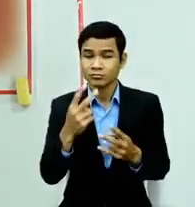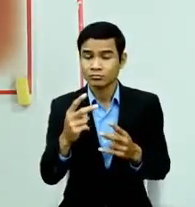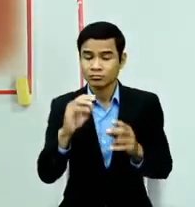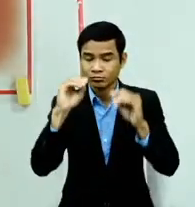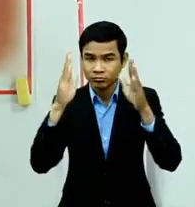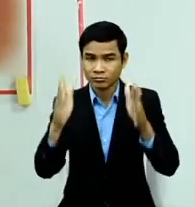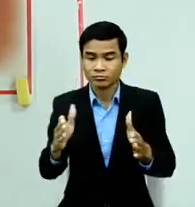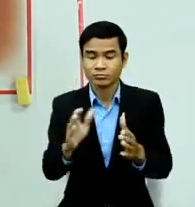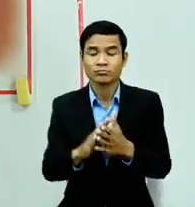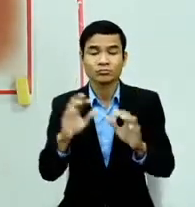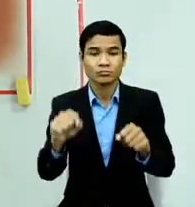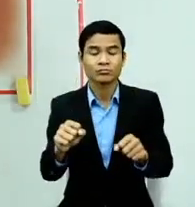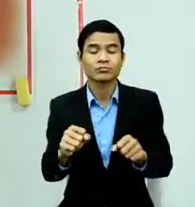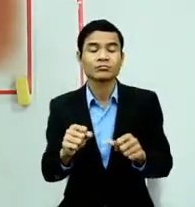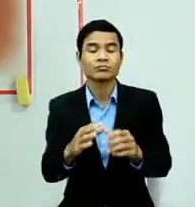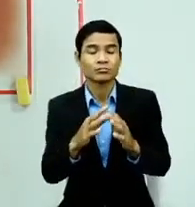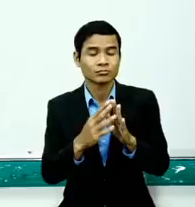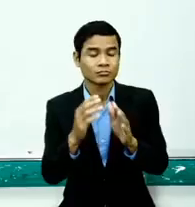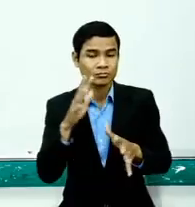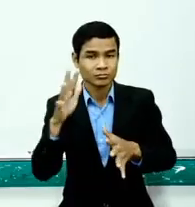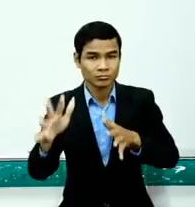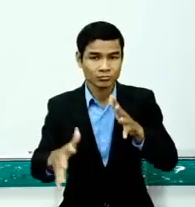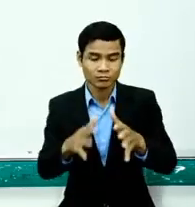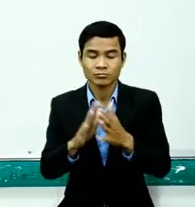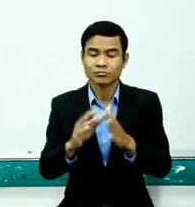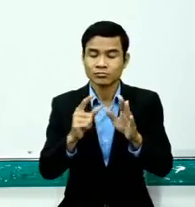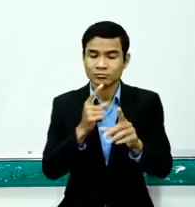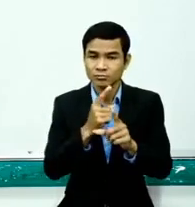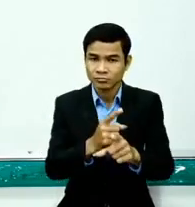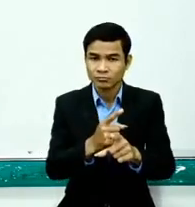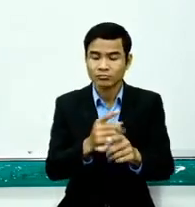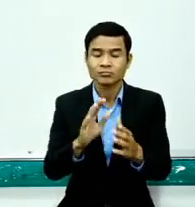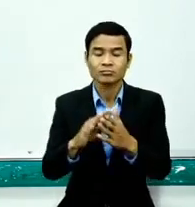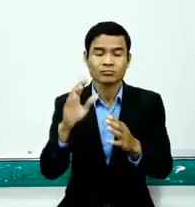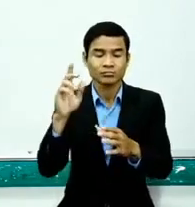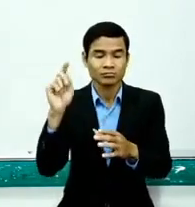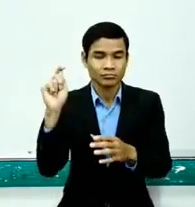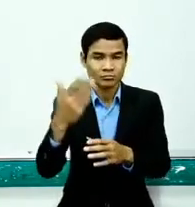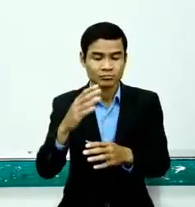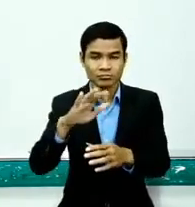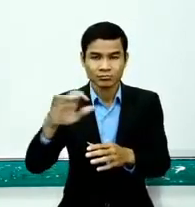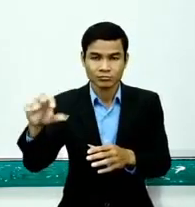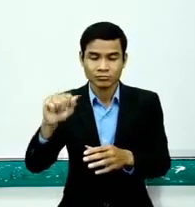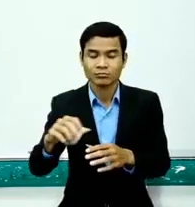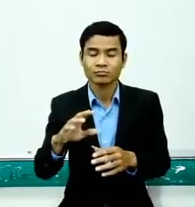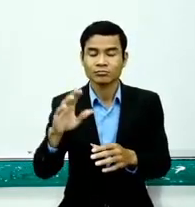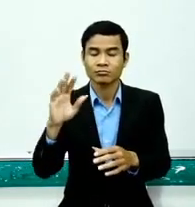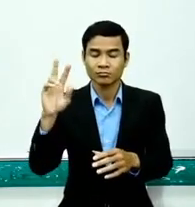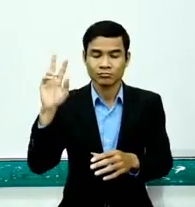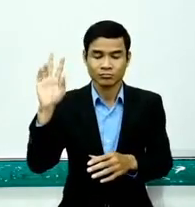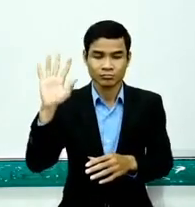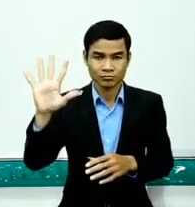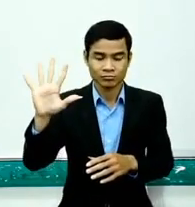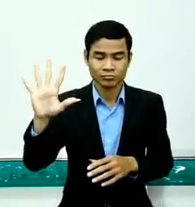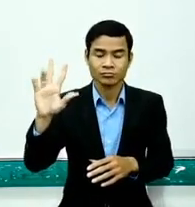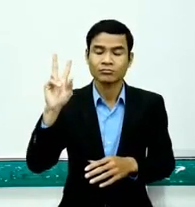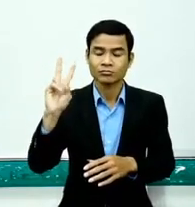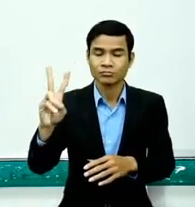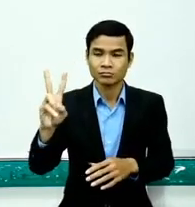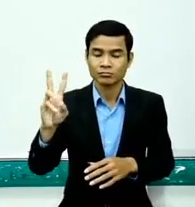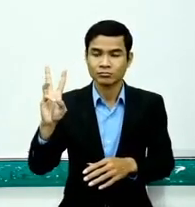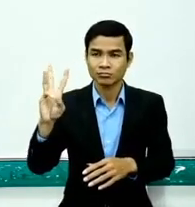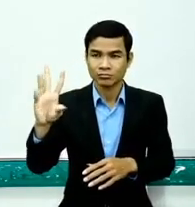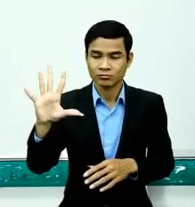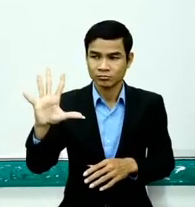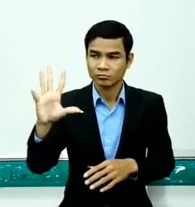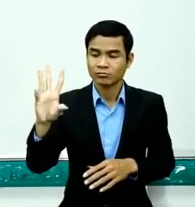កគ្រូធ្វើសញ្ញាទៅតាមបានអក្សររូបភាពណាអញ្ចឹងគឺយើងប្រើចង្អុលដៃស្ដាំចាគឺប្រើដៃស្ដាំដោយយកចង្អុលដៃ